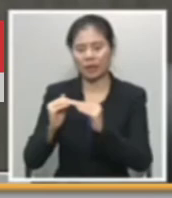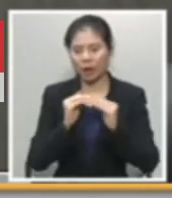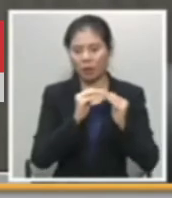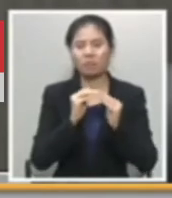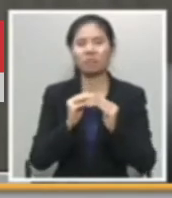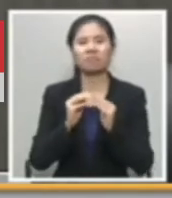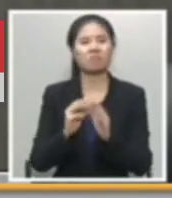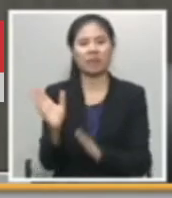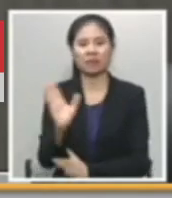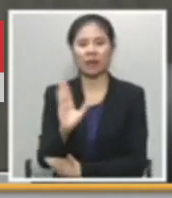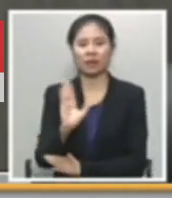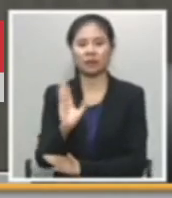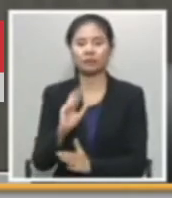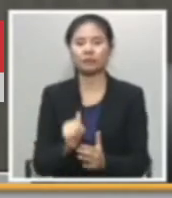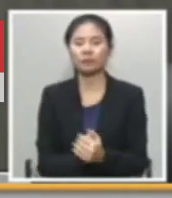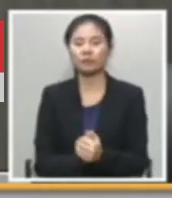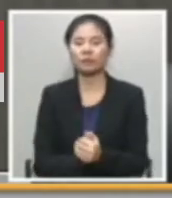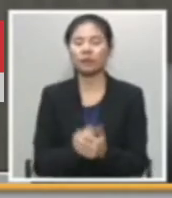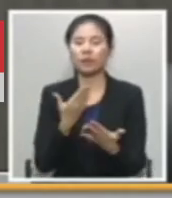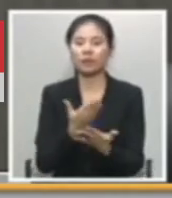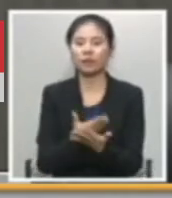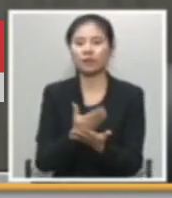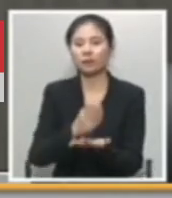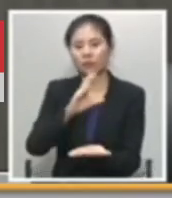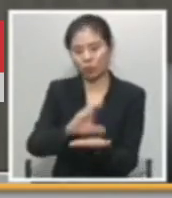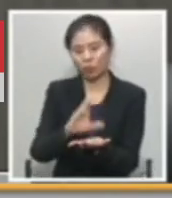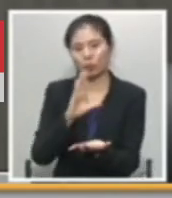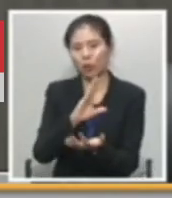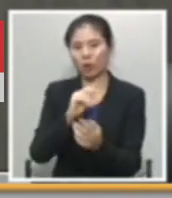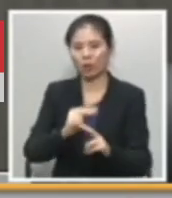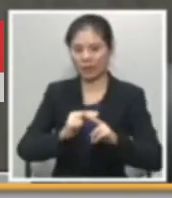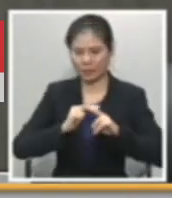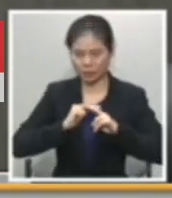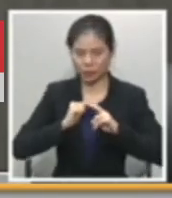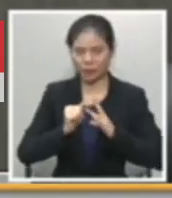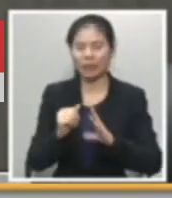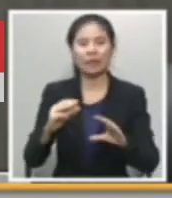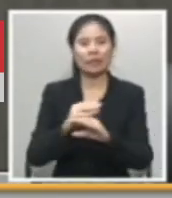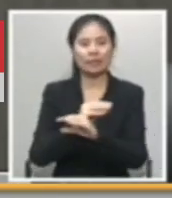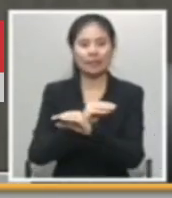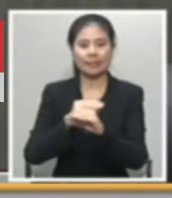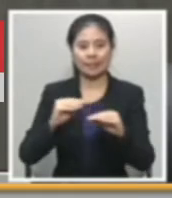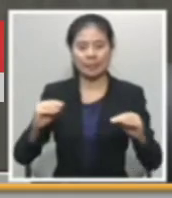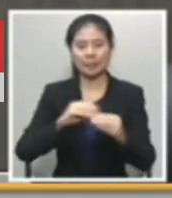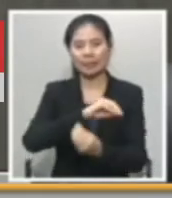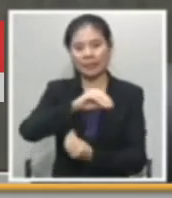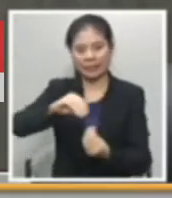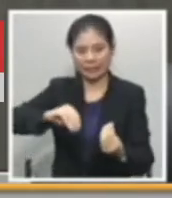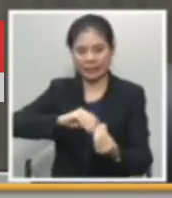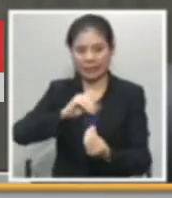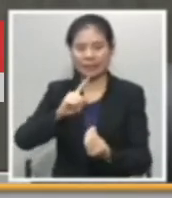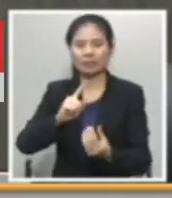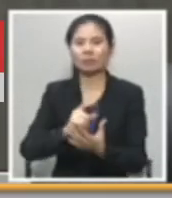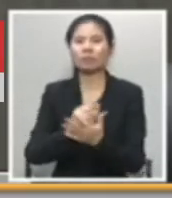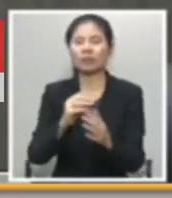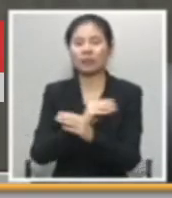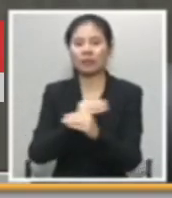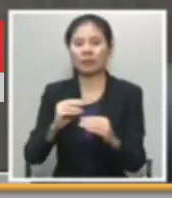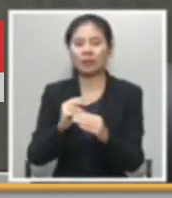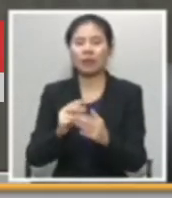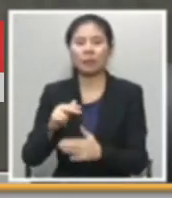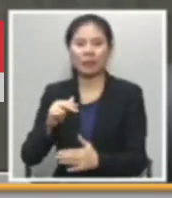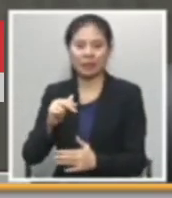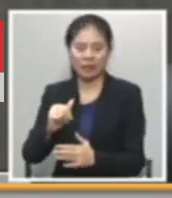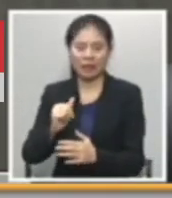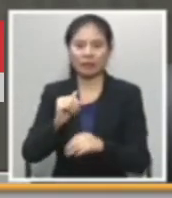ดังนั้นเมื่อการลงทุนภาคเอกชนนิ่งสนิทมิได้เป็นหลักในการขับเคลื่อนประเท